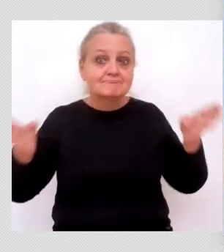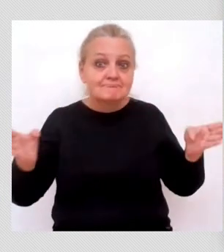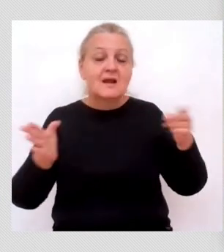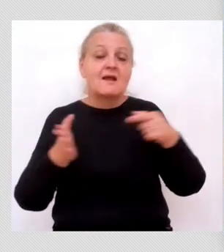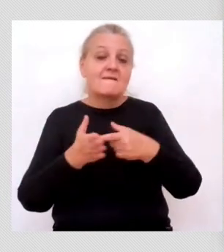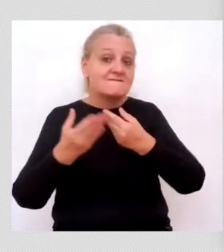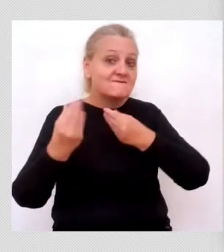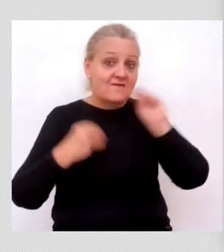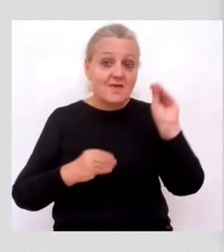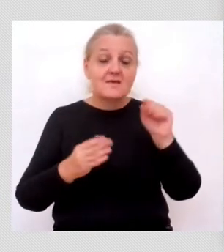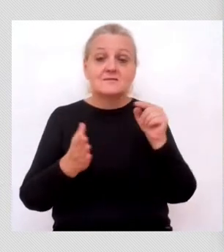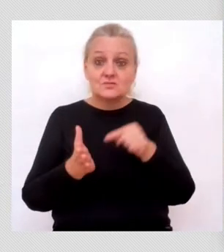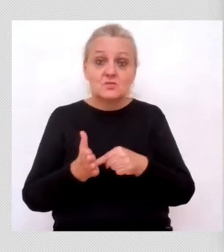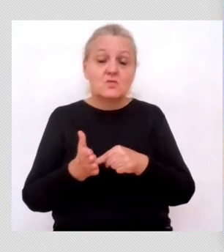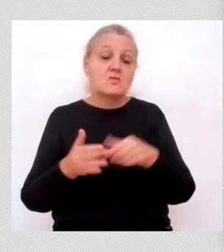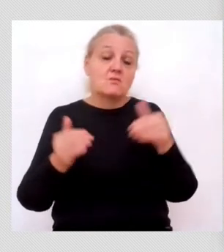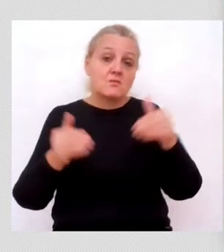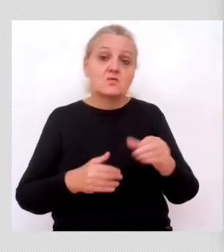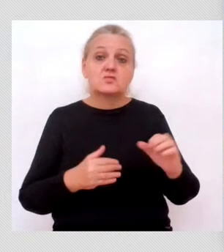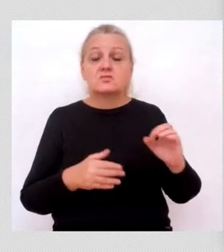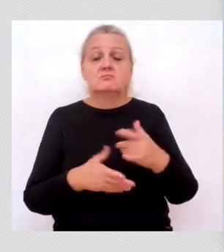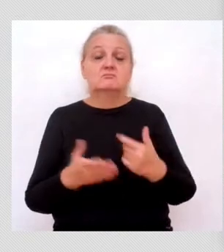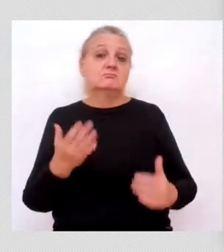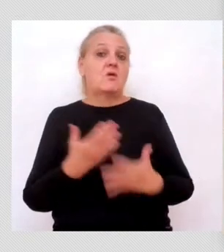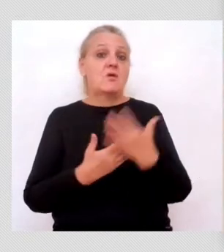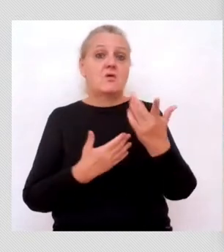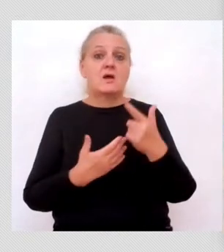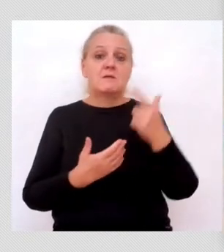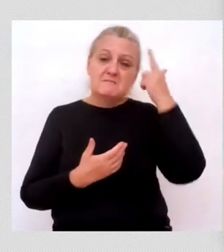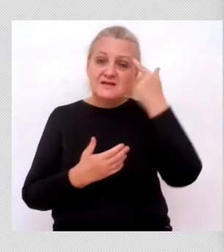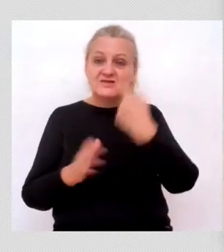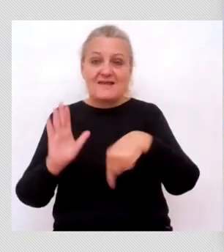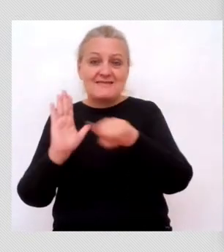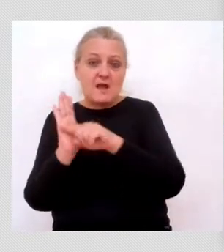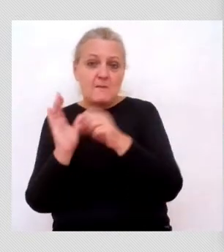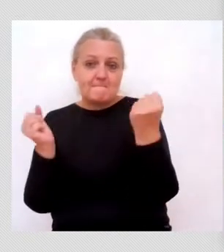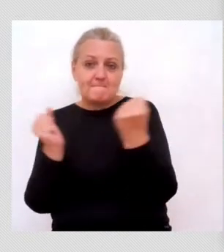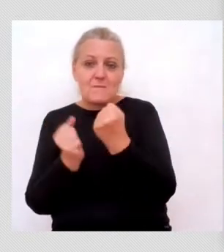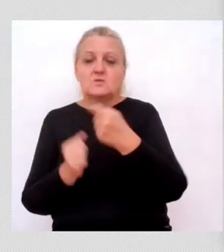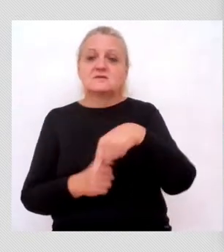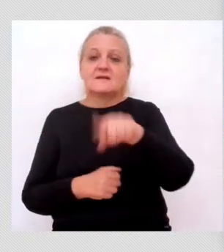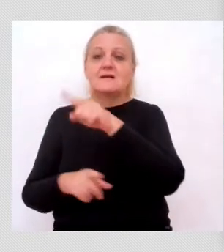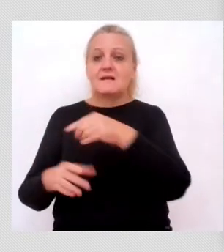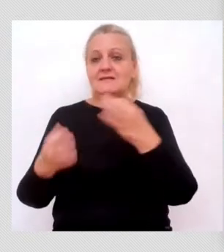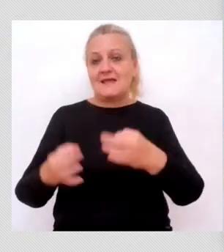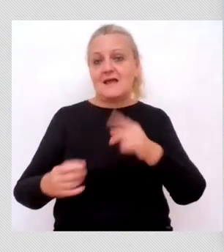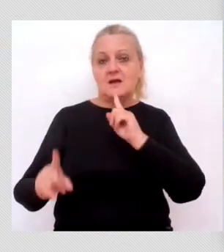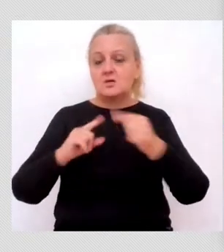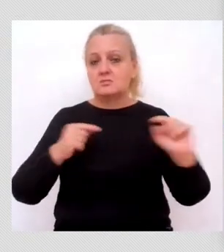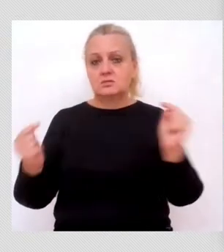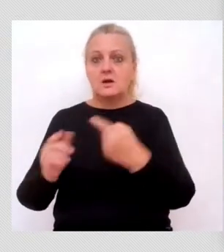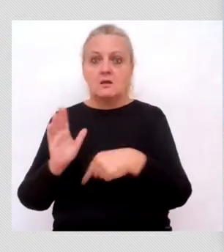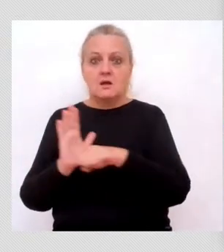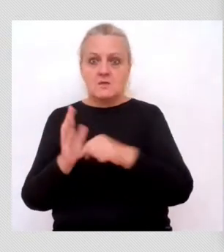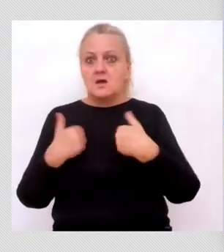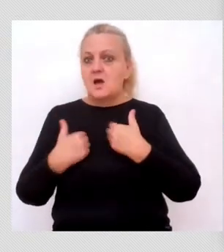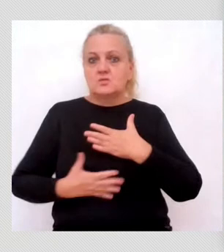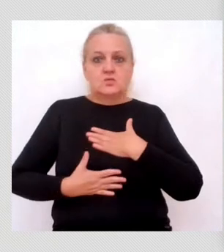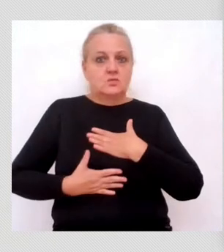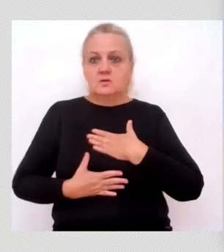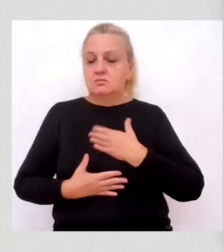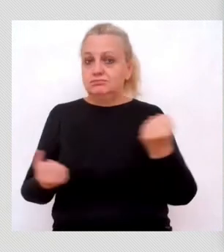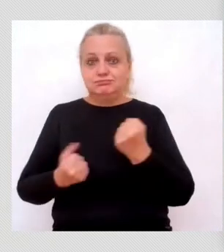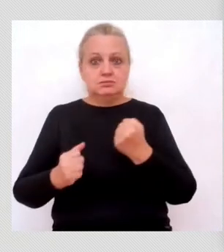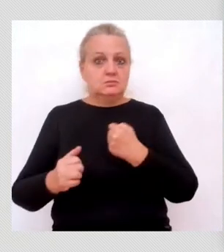będzie szersza, to być może okaże się, że nie jest aż tak ciemno, jak Państwo to rysują, bo rysują to Państwo w taki sposób, że mnie się chce wyjść i gdzieś tam sobie